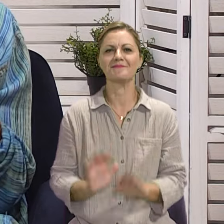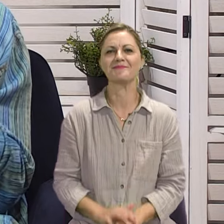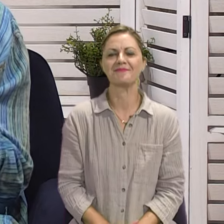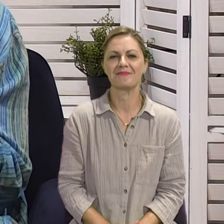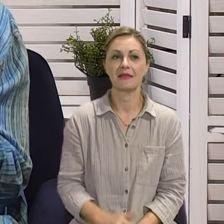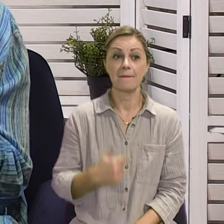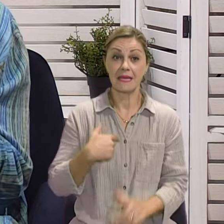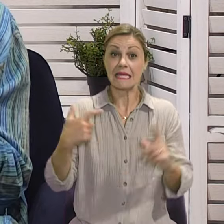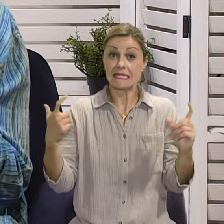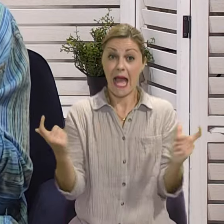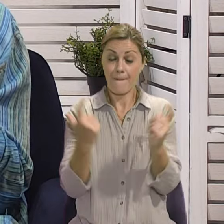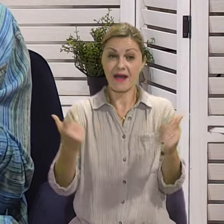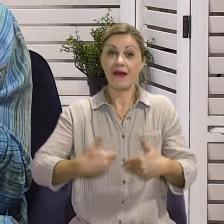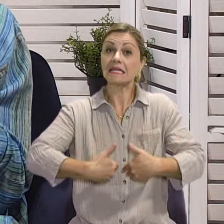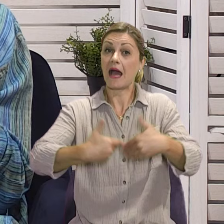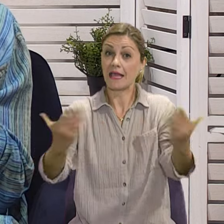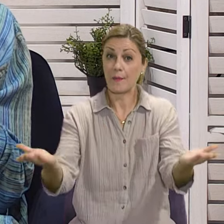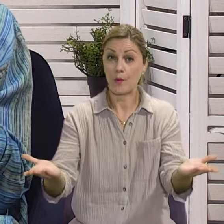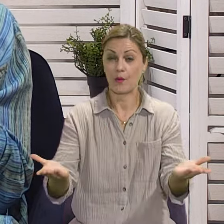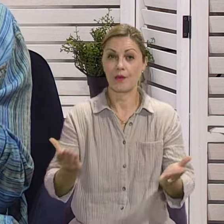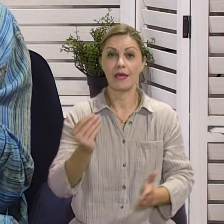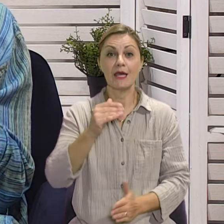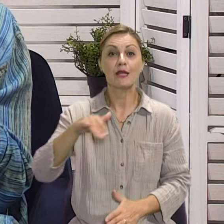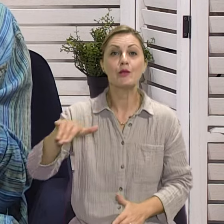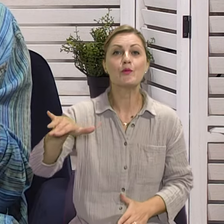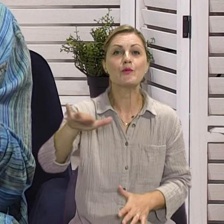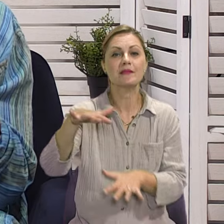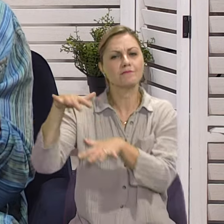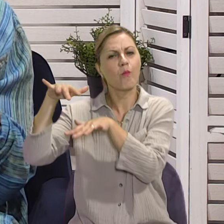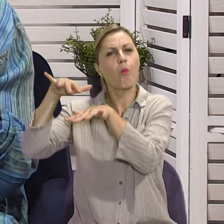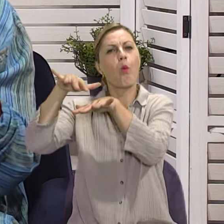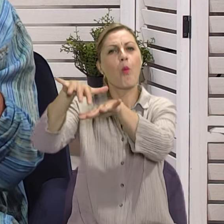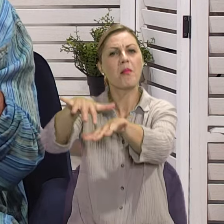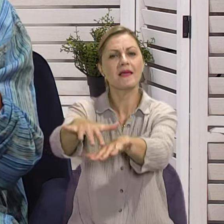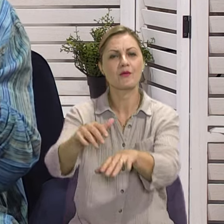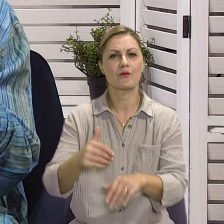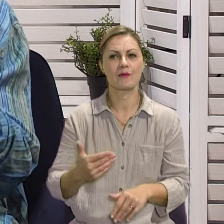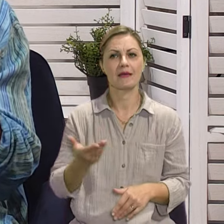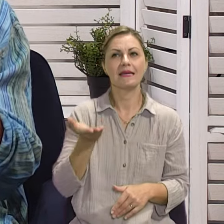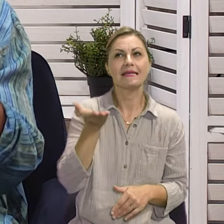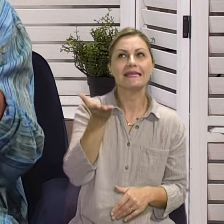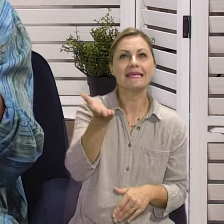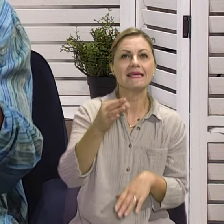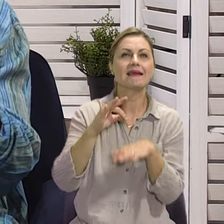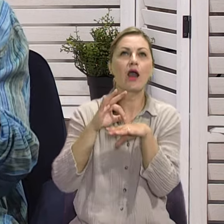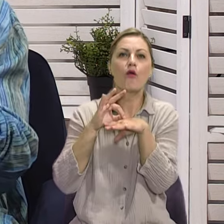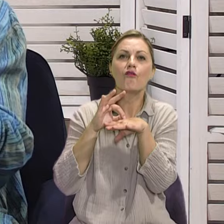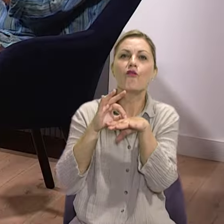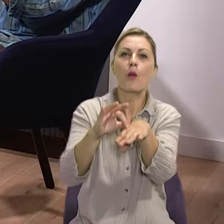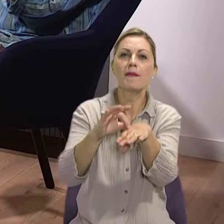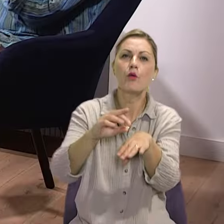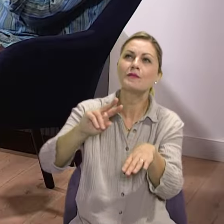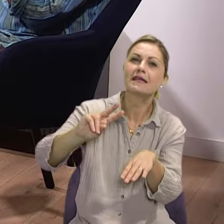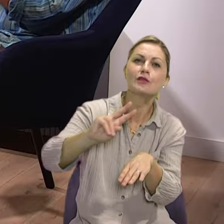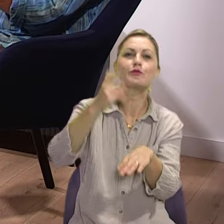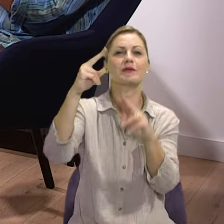Mi zabavljamo i mi ljude prisjećamo da postoji još jedan život koji